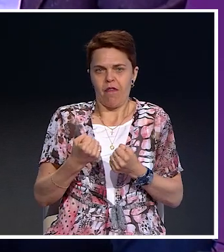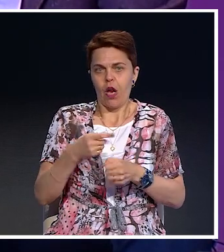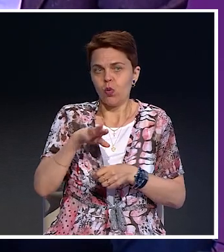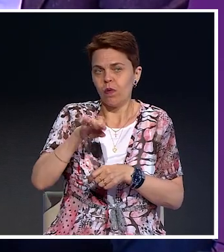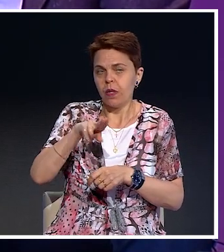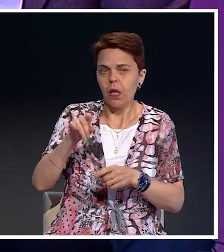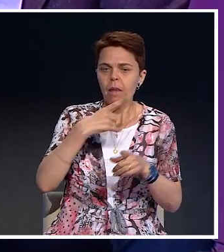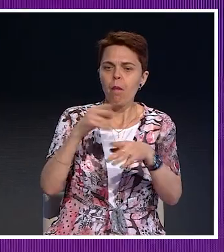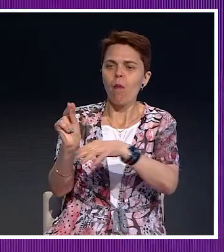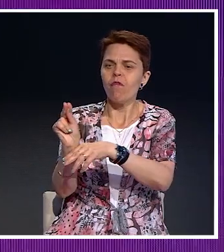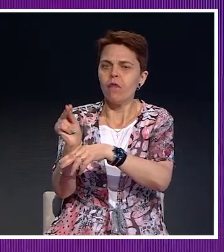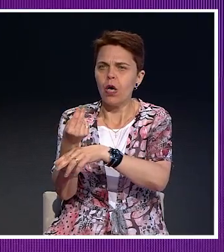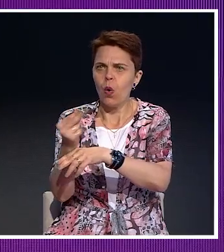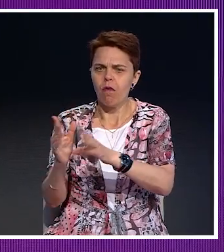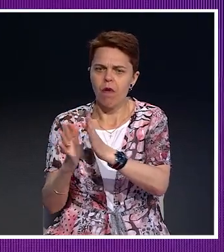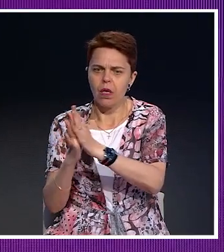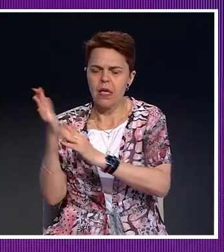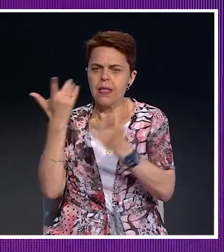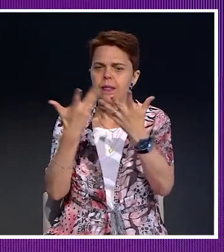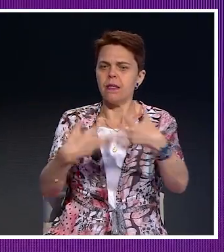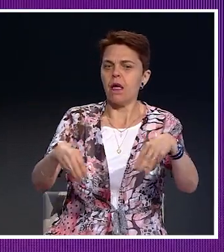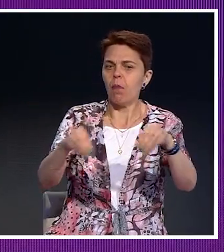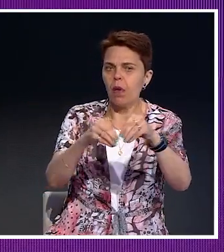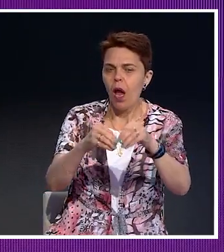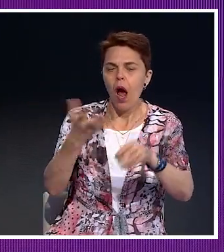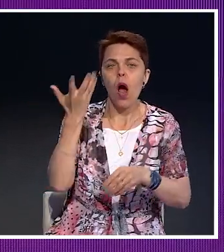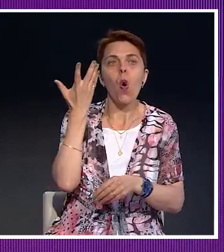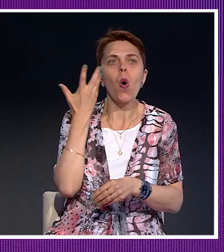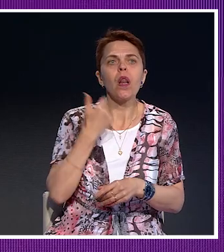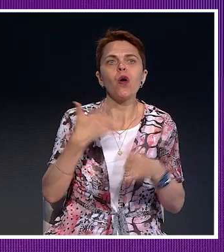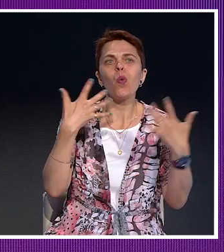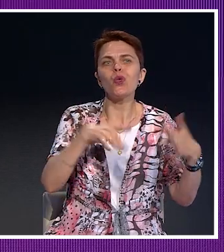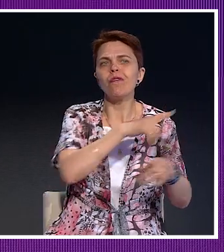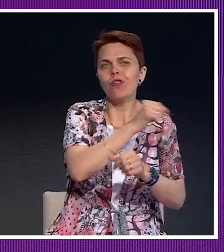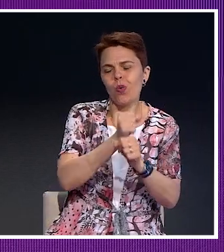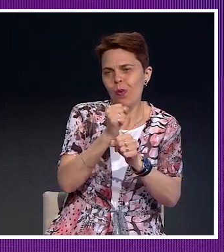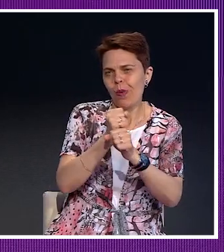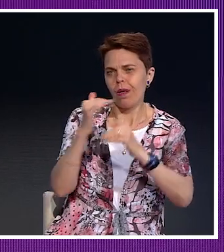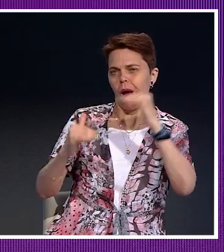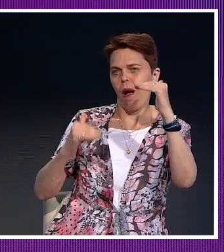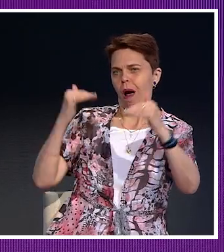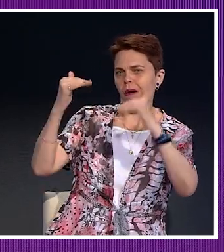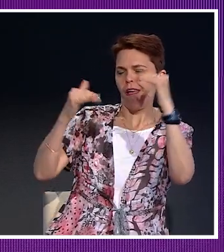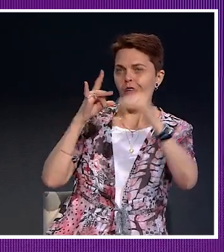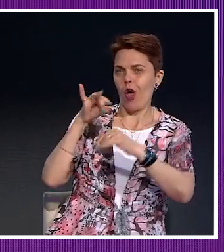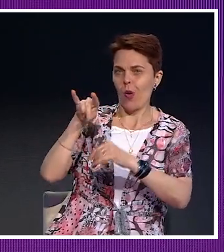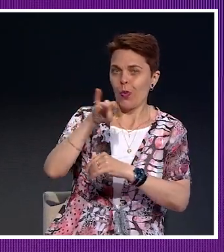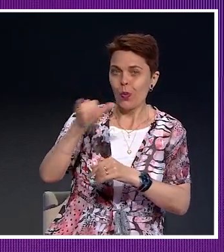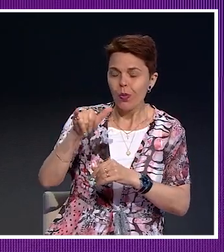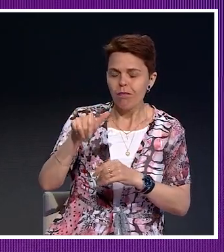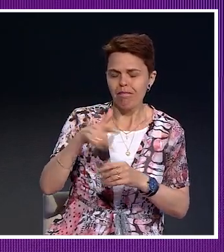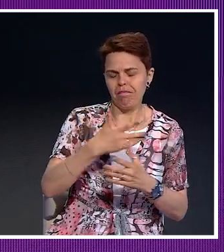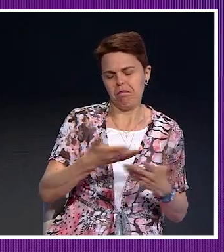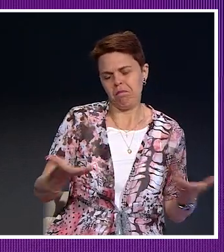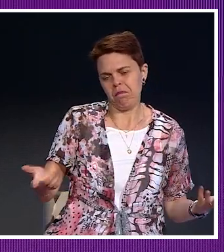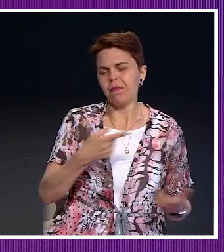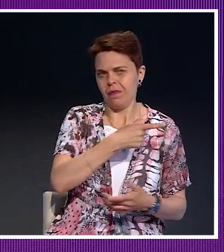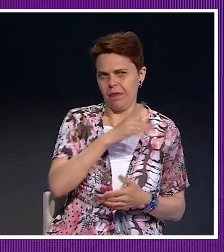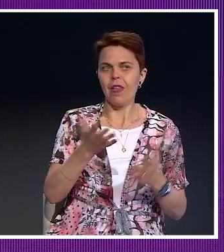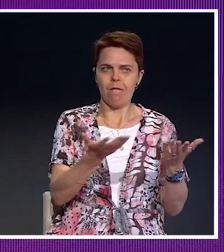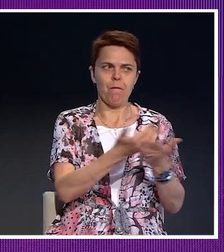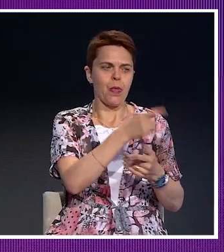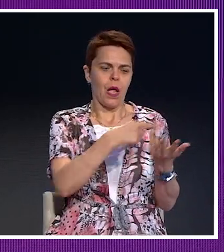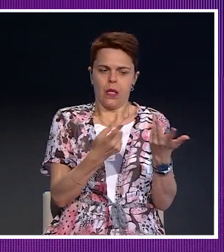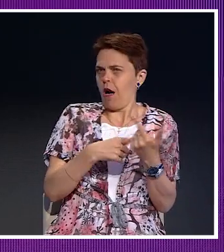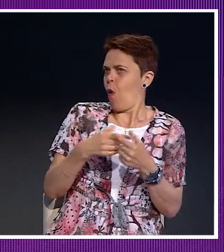починається з виховання, це починається з сім'ї. А далі ви, коли навіть робите кар'єру, в політиці, і вас починають визнавати, з вами